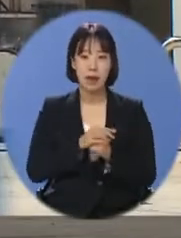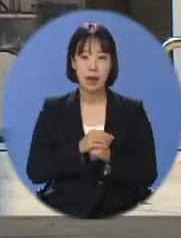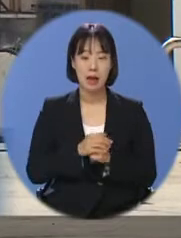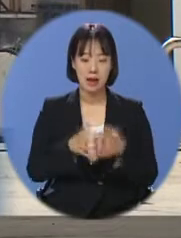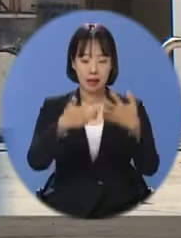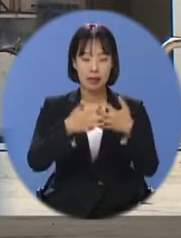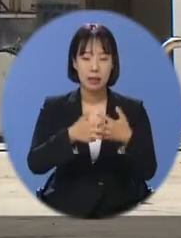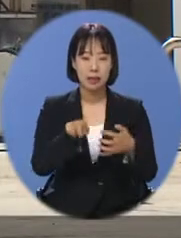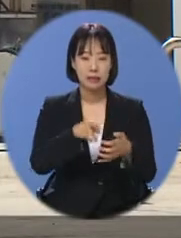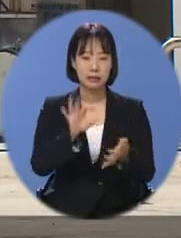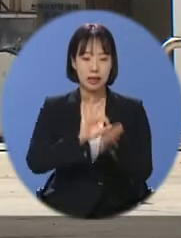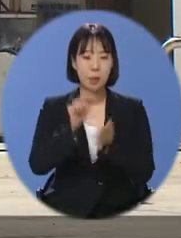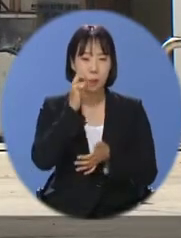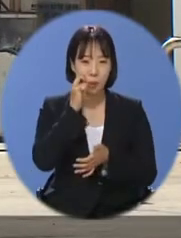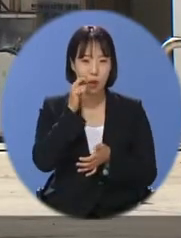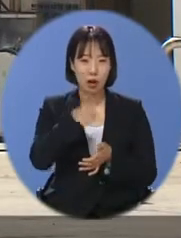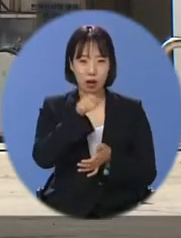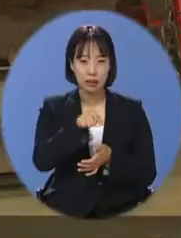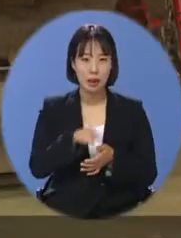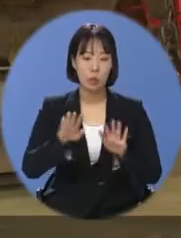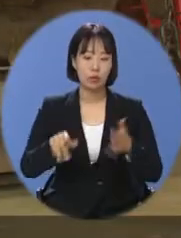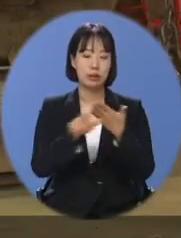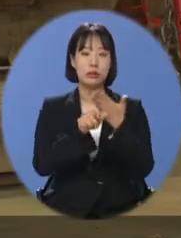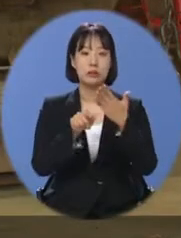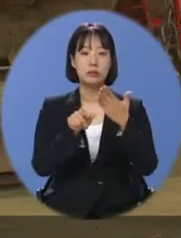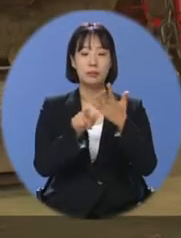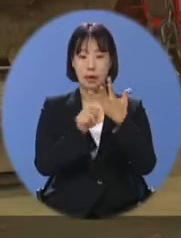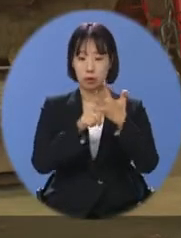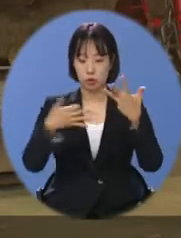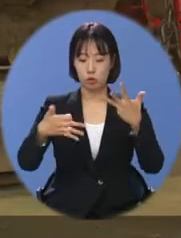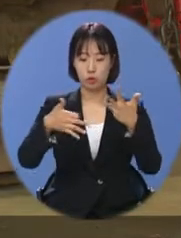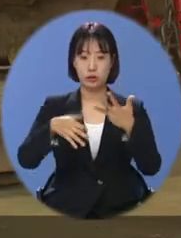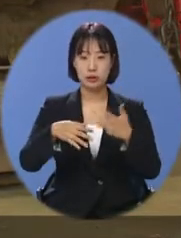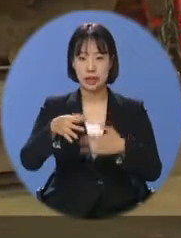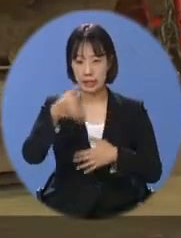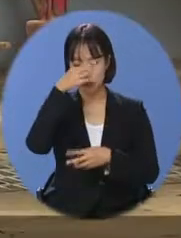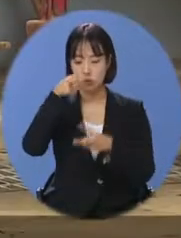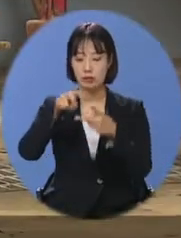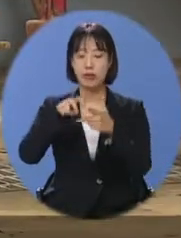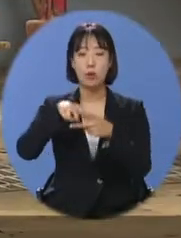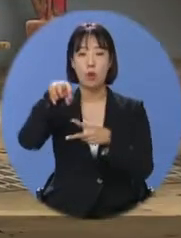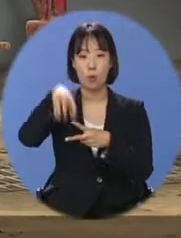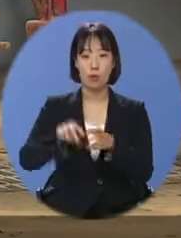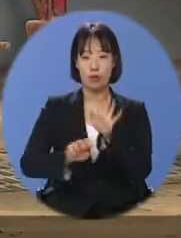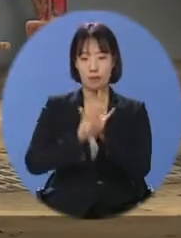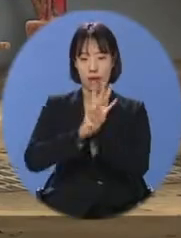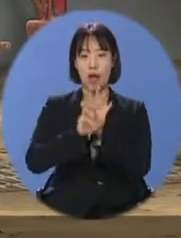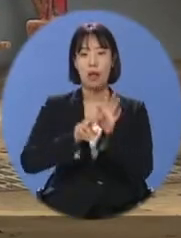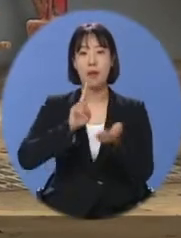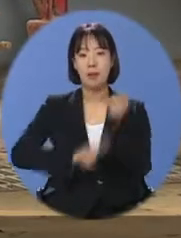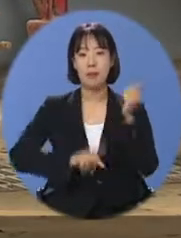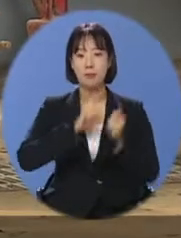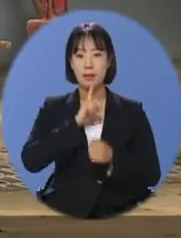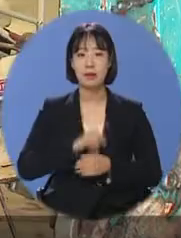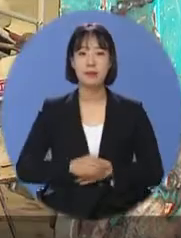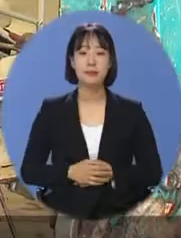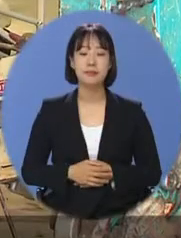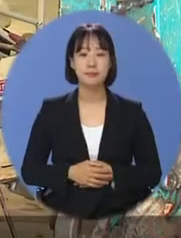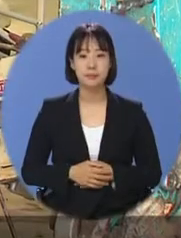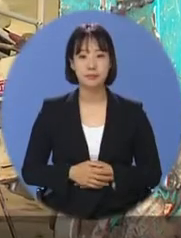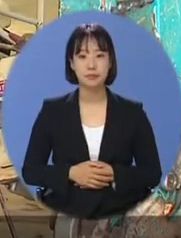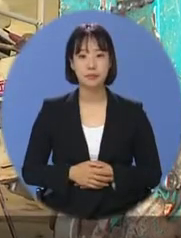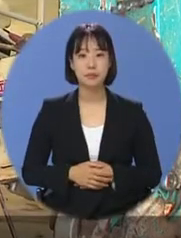불용 농기계 90여 대를 오는 19일 무안군 농업기술센터에서 최고가 낙찰 방식으로 매각하기로 했습니다. 지금까지